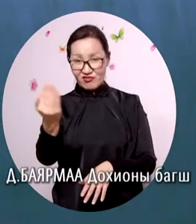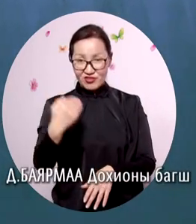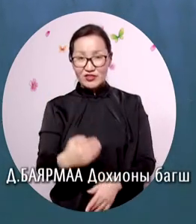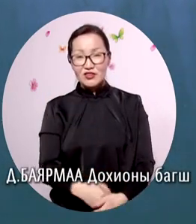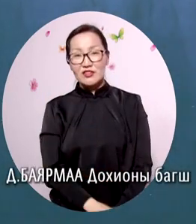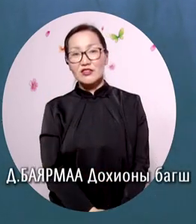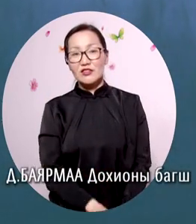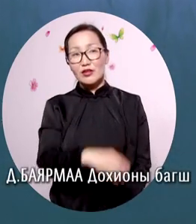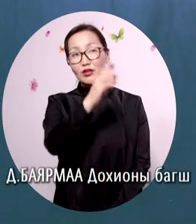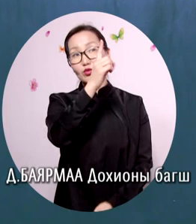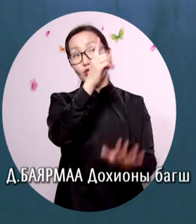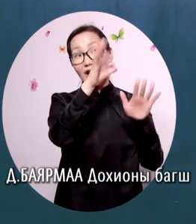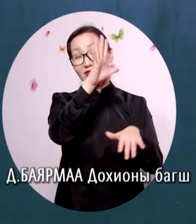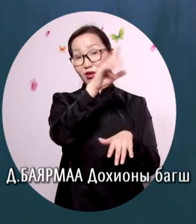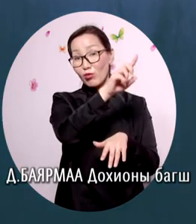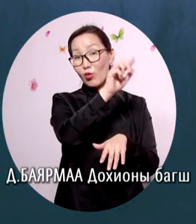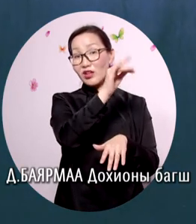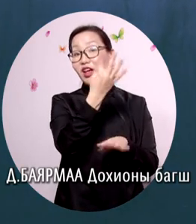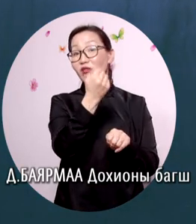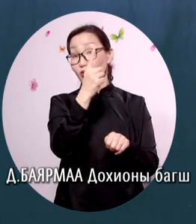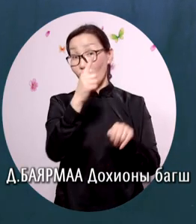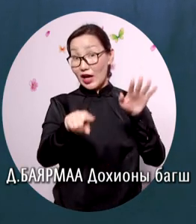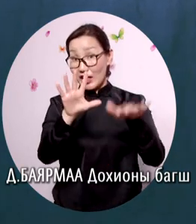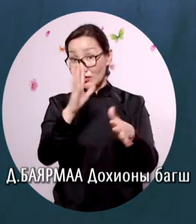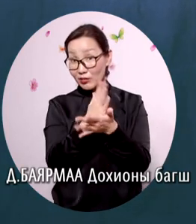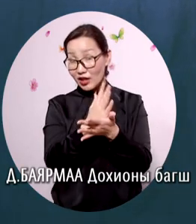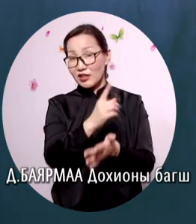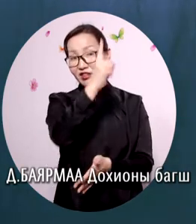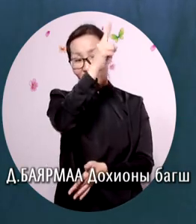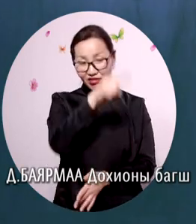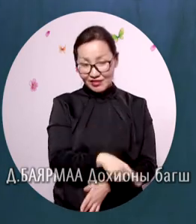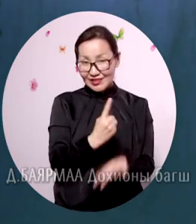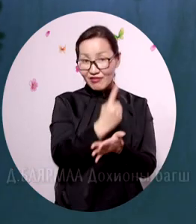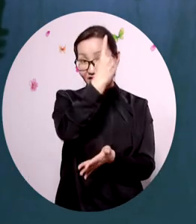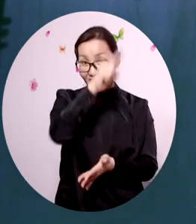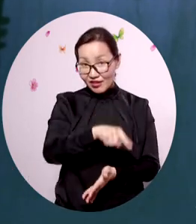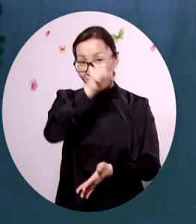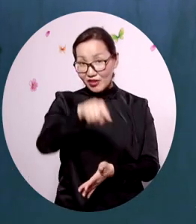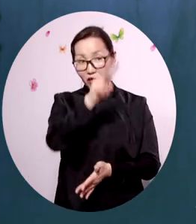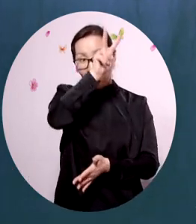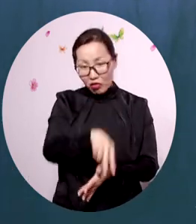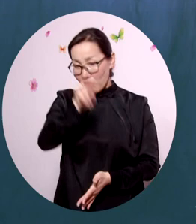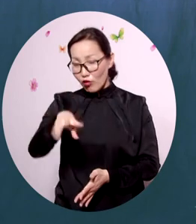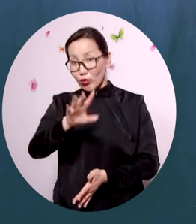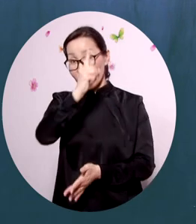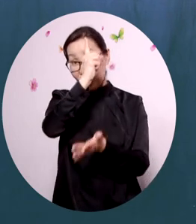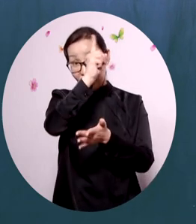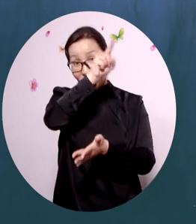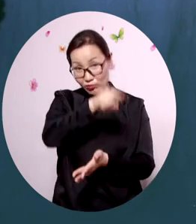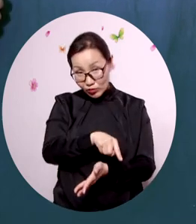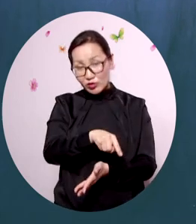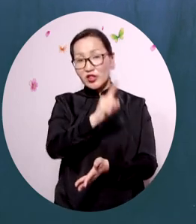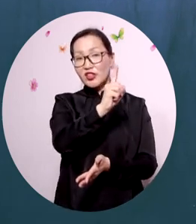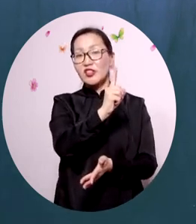За бутархан хэсэгт 115 байна. За оронгуудаа нэг нэгээрээ заавал буулгараа гэсэн. Тэр нэг бүжирлээ.